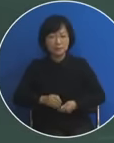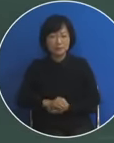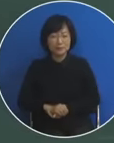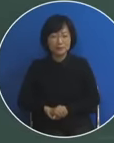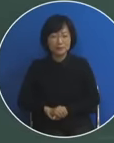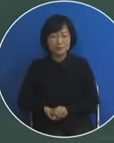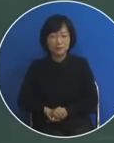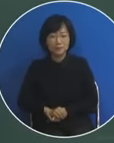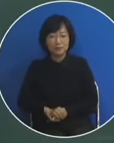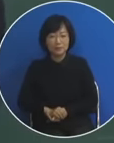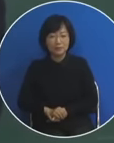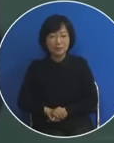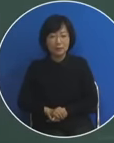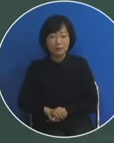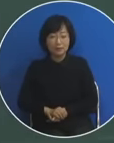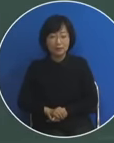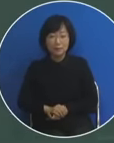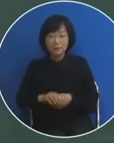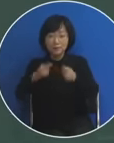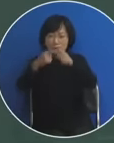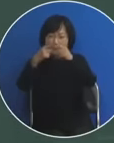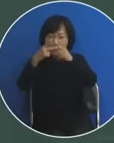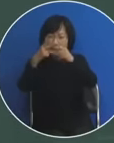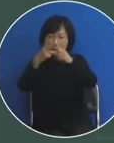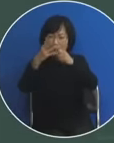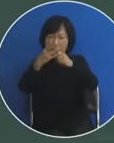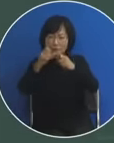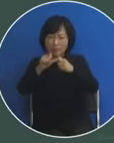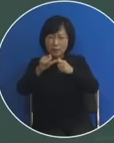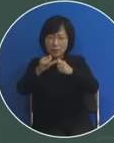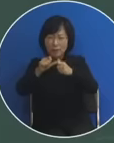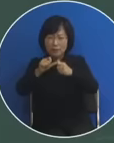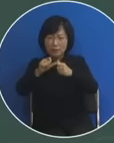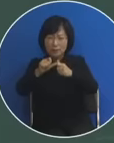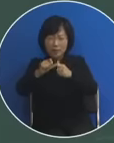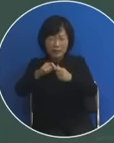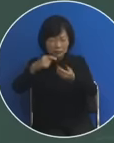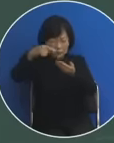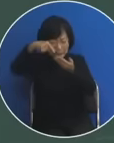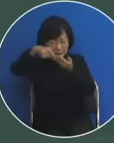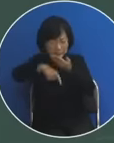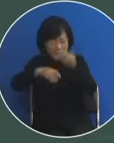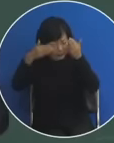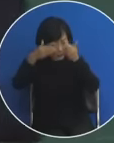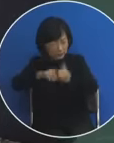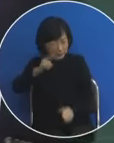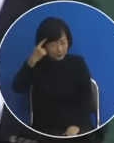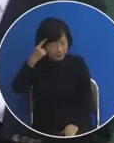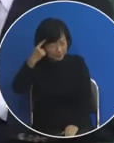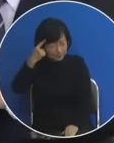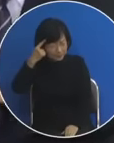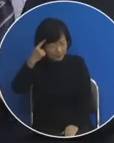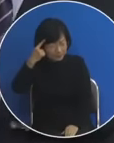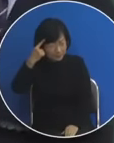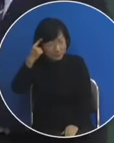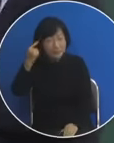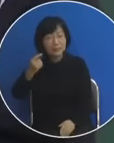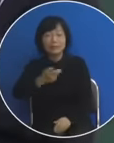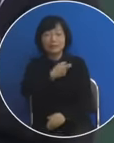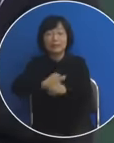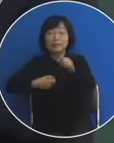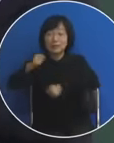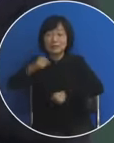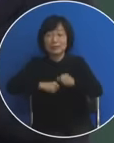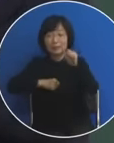부분을 깊이 생각해 보는 것이 40일 사도행전 1장 3절에 나온 내용이죠. And deeply thinking about this, what we speak about in Acts 1